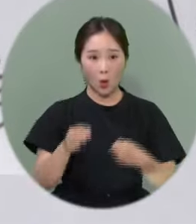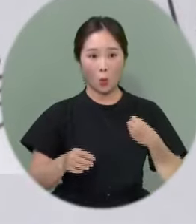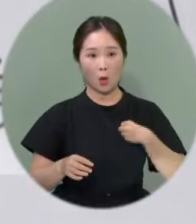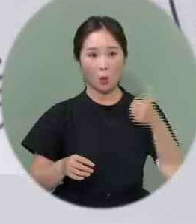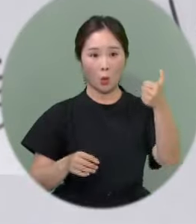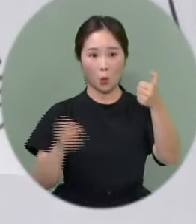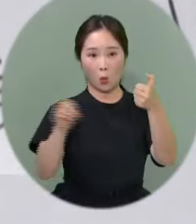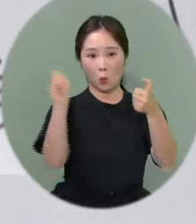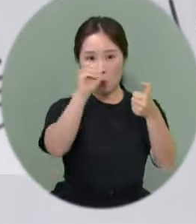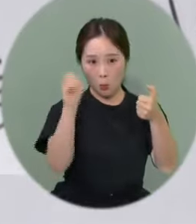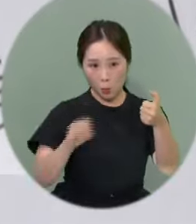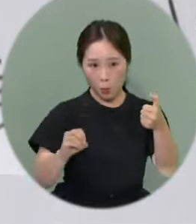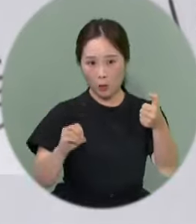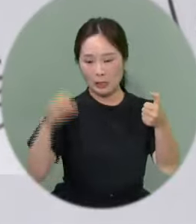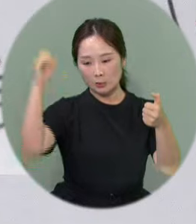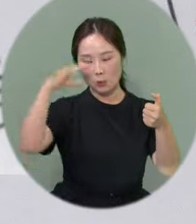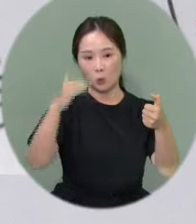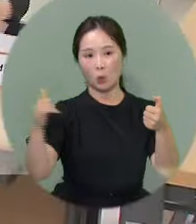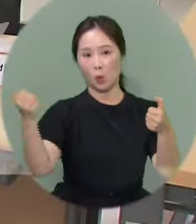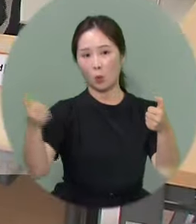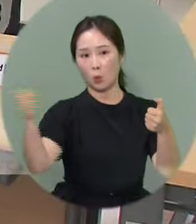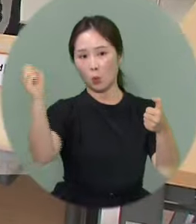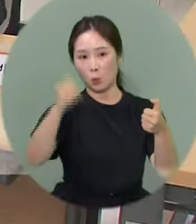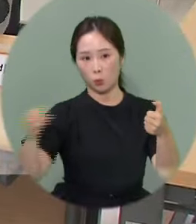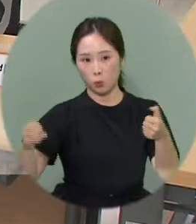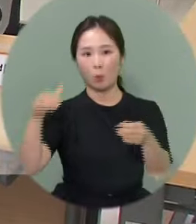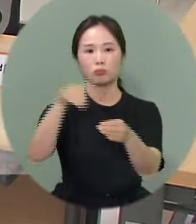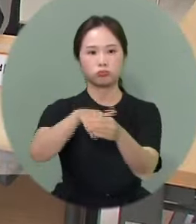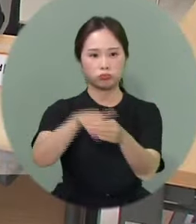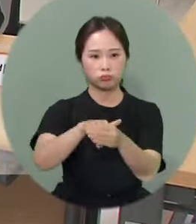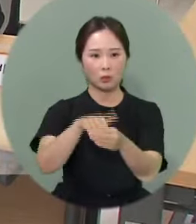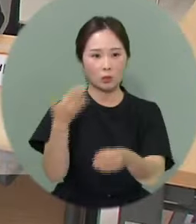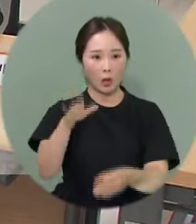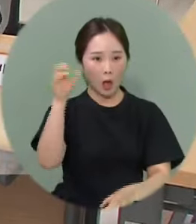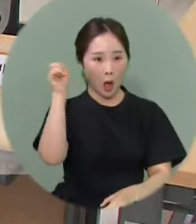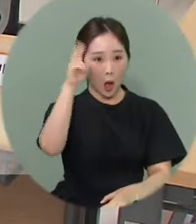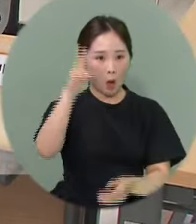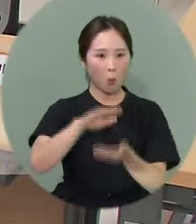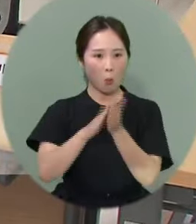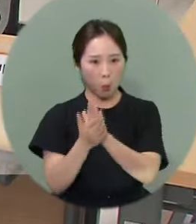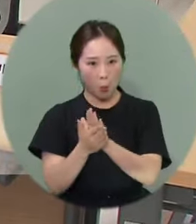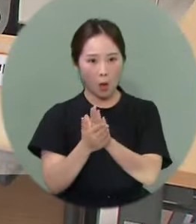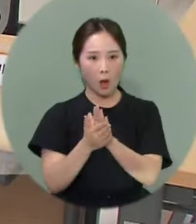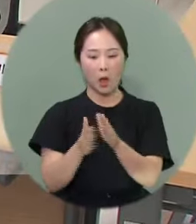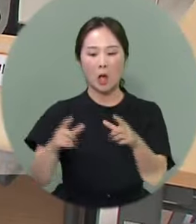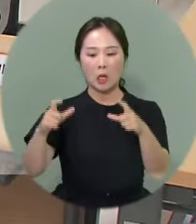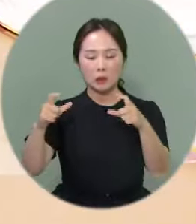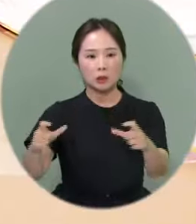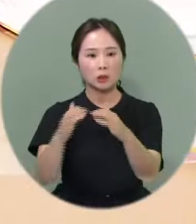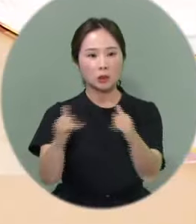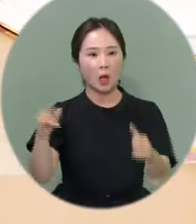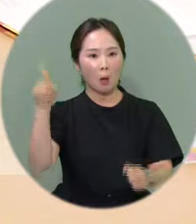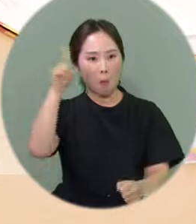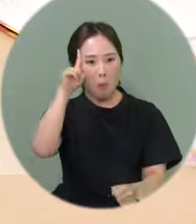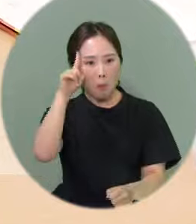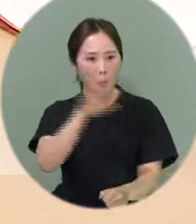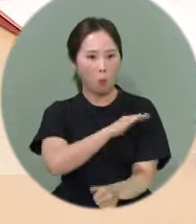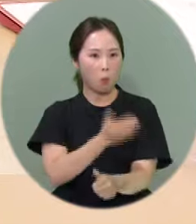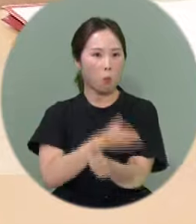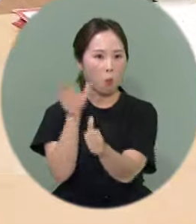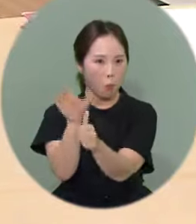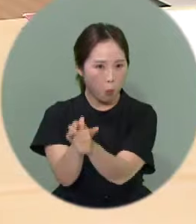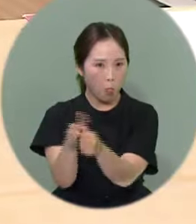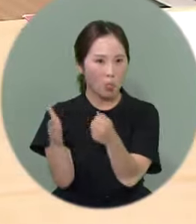안심번호 선거인단 50% 하던 기존 방식과 다르게 100% 국민참여 경선으로 하기로 결정 나면서